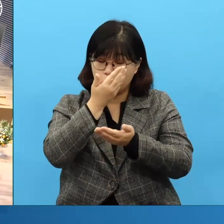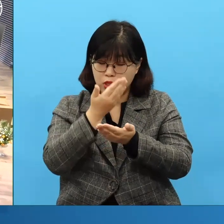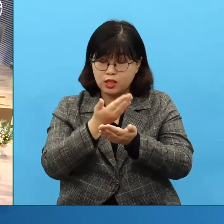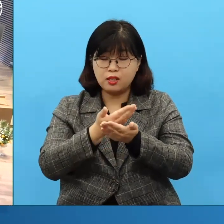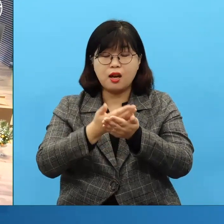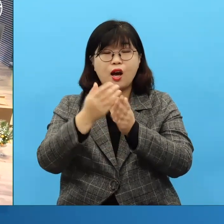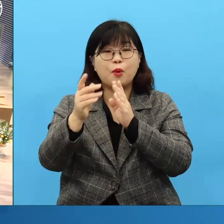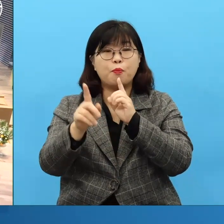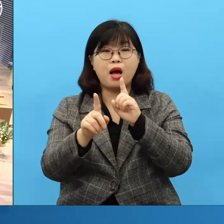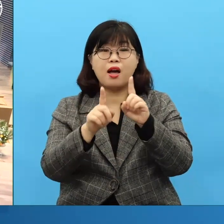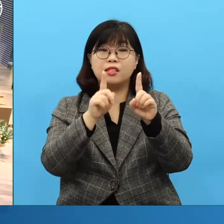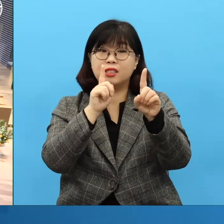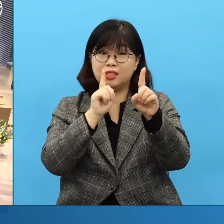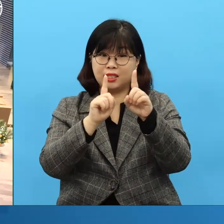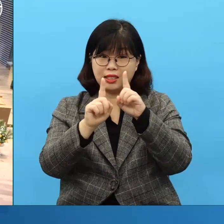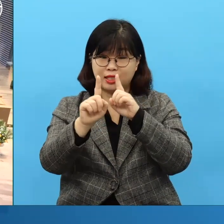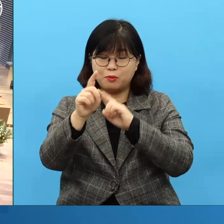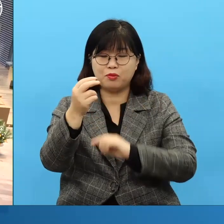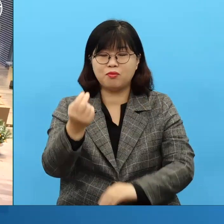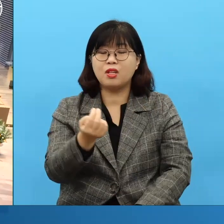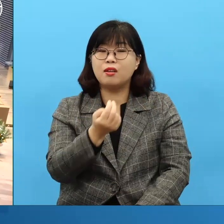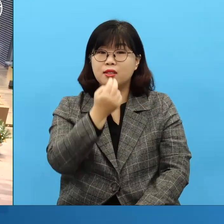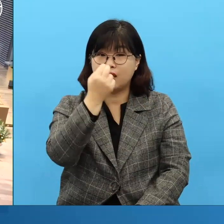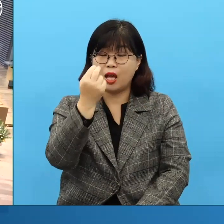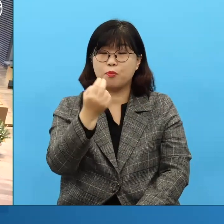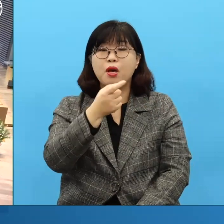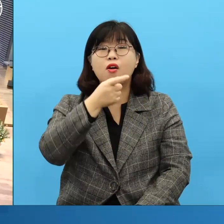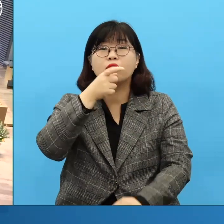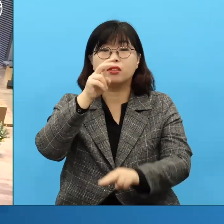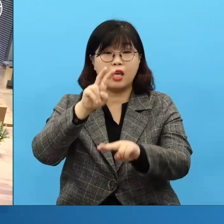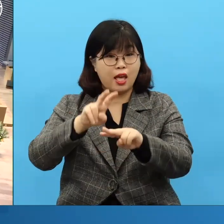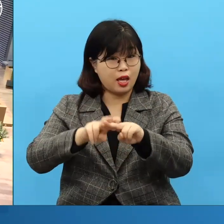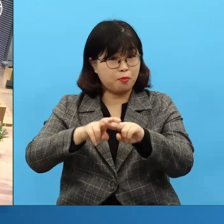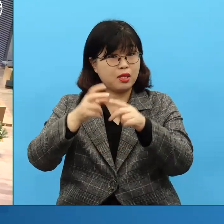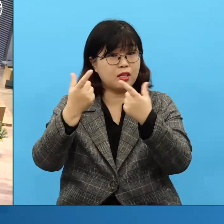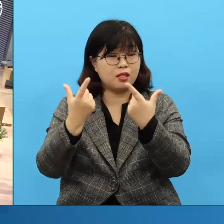아름답고 귀한 말씀